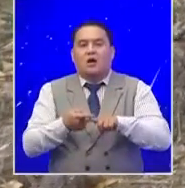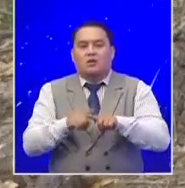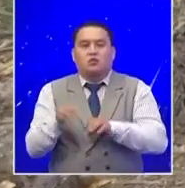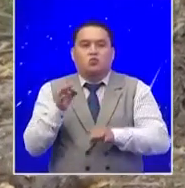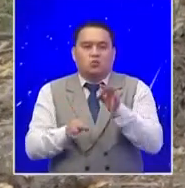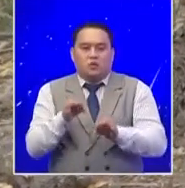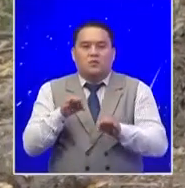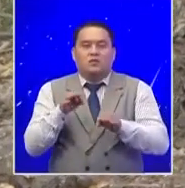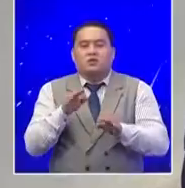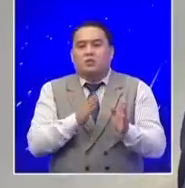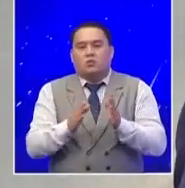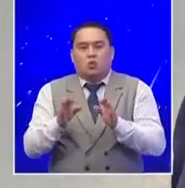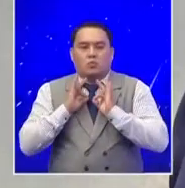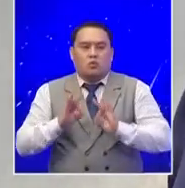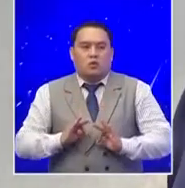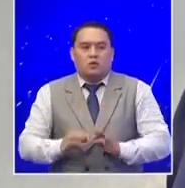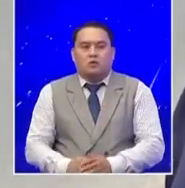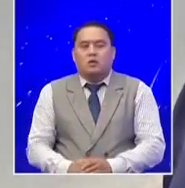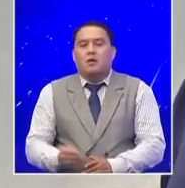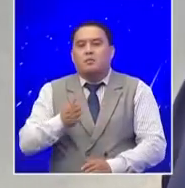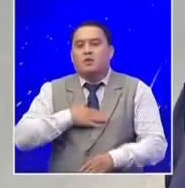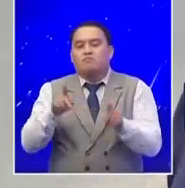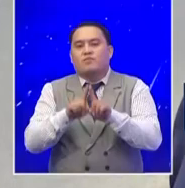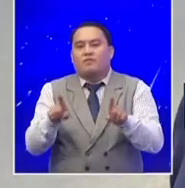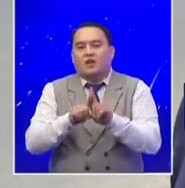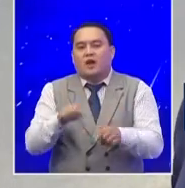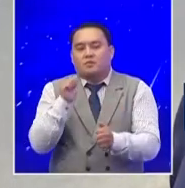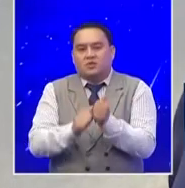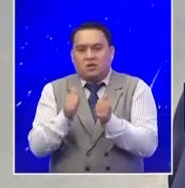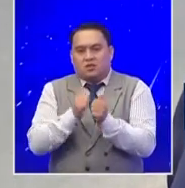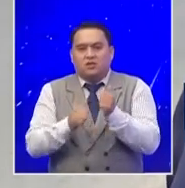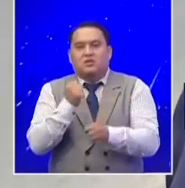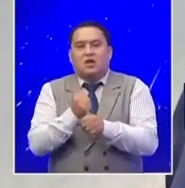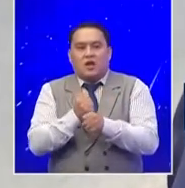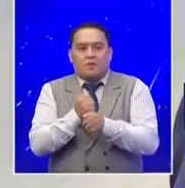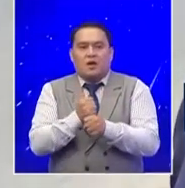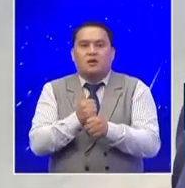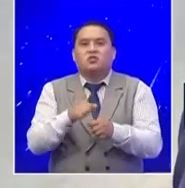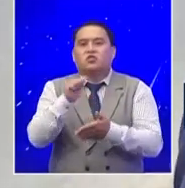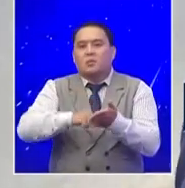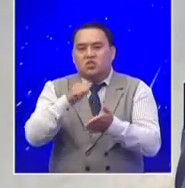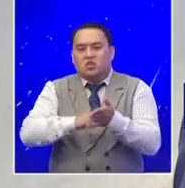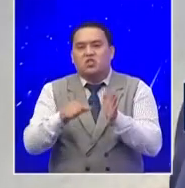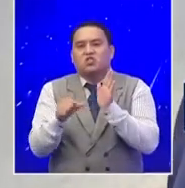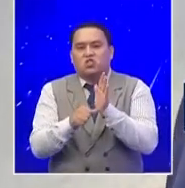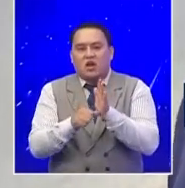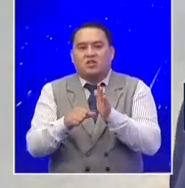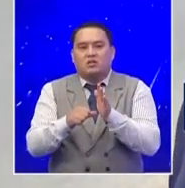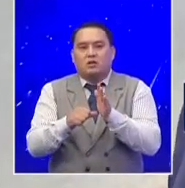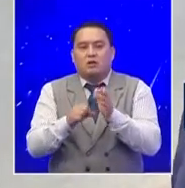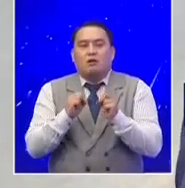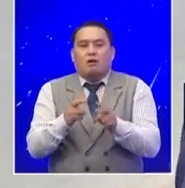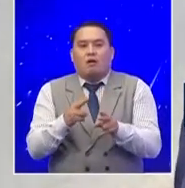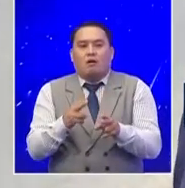судебной системы и прокуратуры. Мы неоднократно замечания делали. Вот 6 спортивных площадок. На сегодняшний день уже,